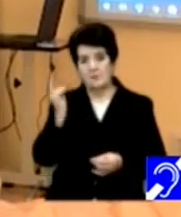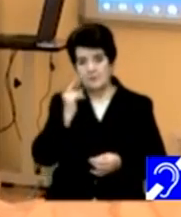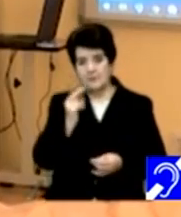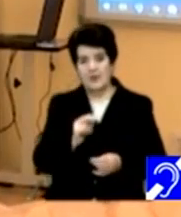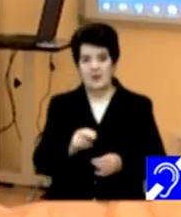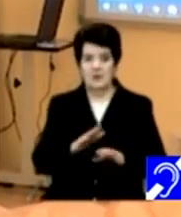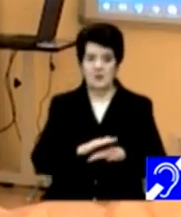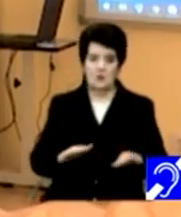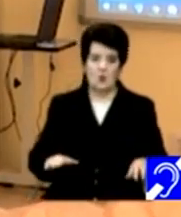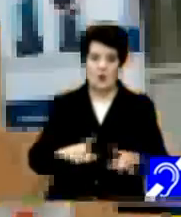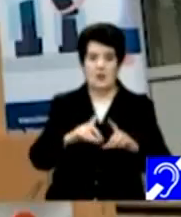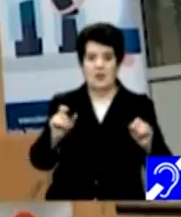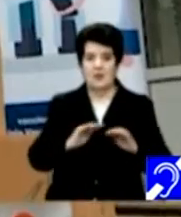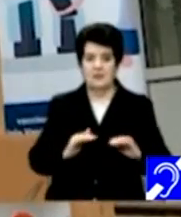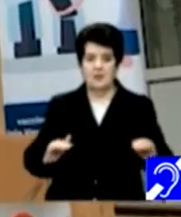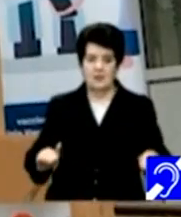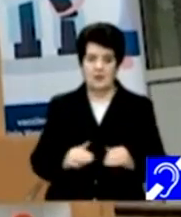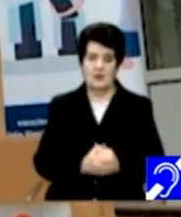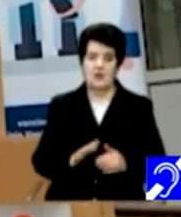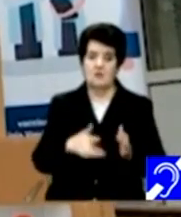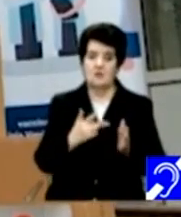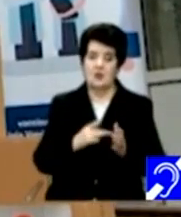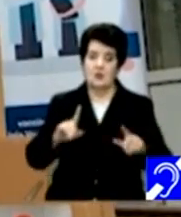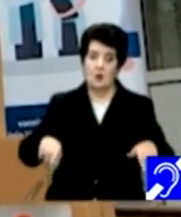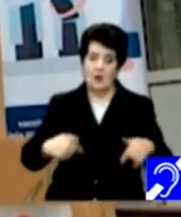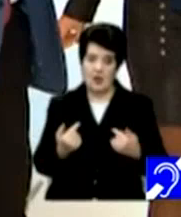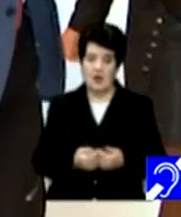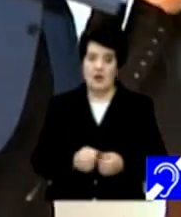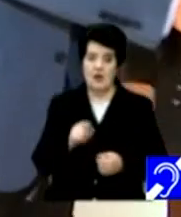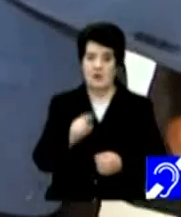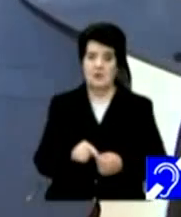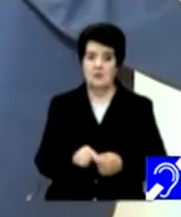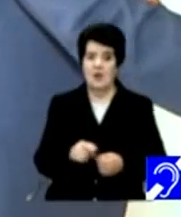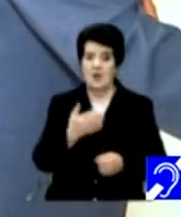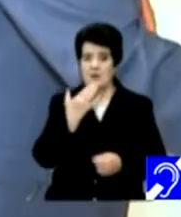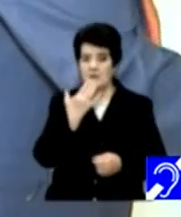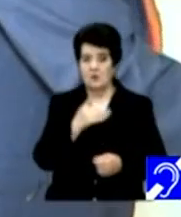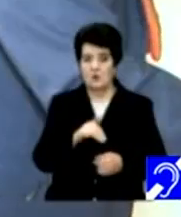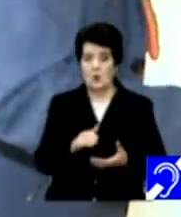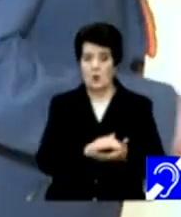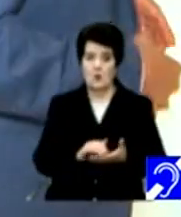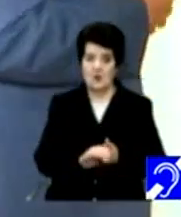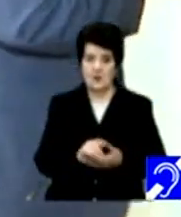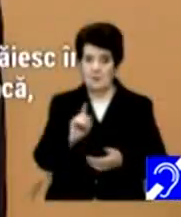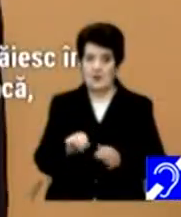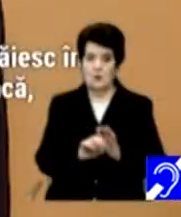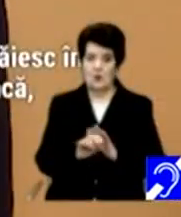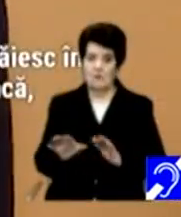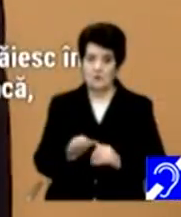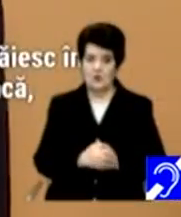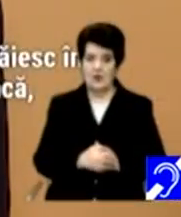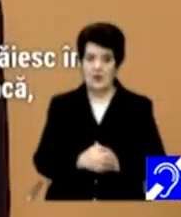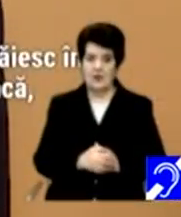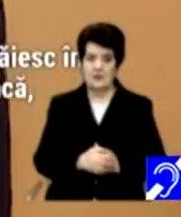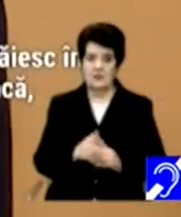врачу, мы оказываем эти услуги. Centrul a fost creat cu sprijinul Înaltului Comisar al Națiunilor Unite pentru Refugiați. The center is